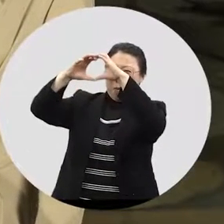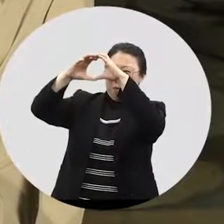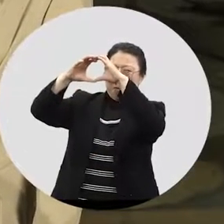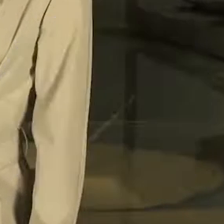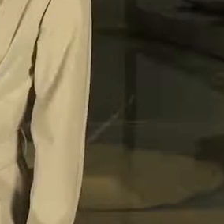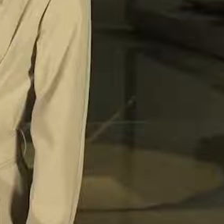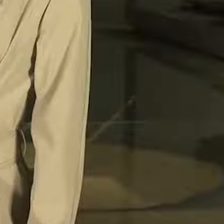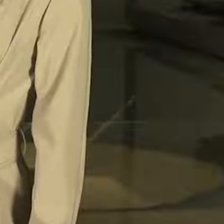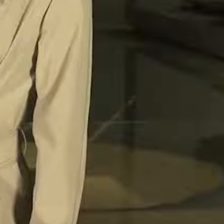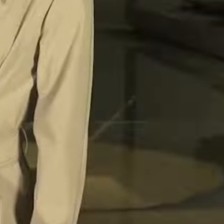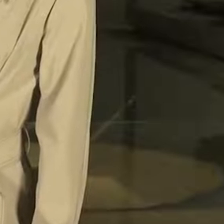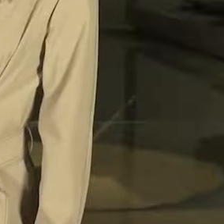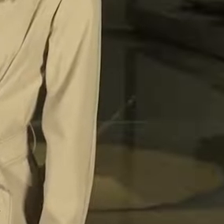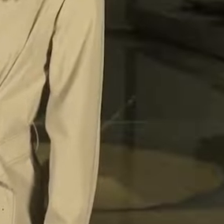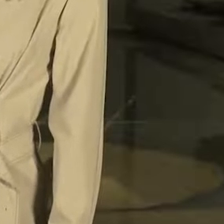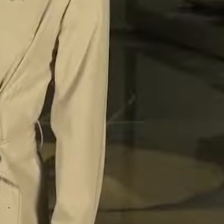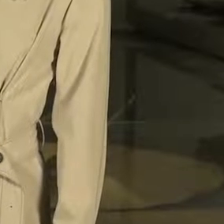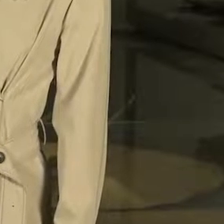보름달입니다